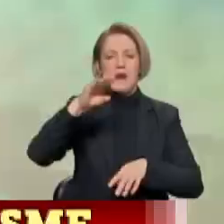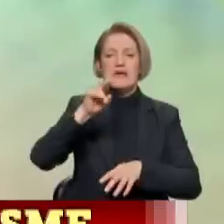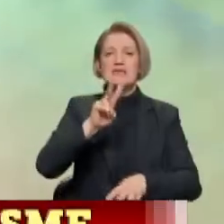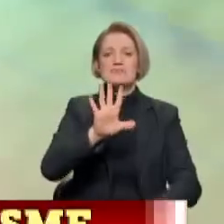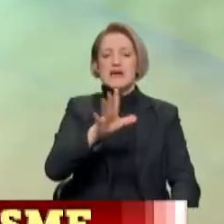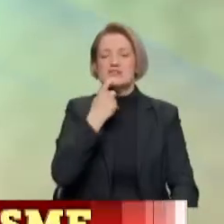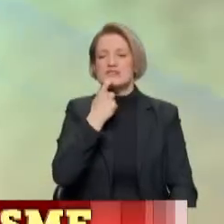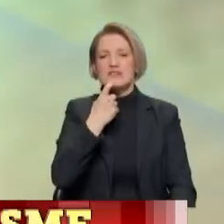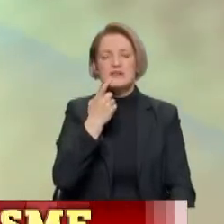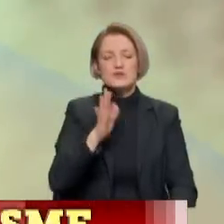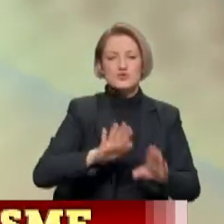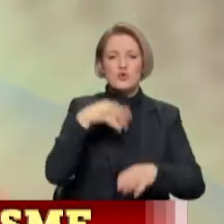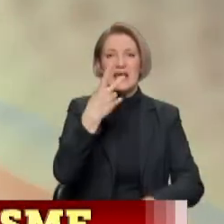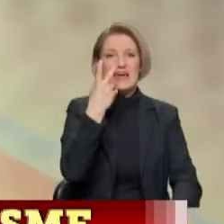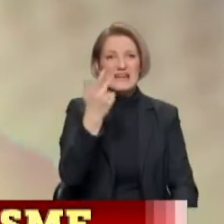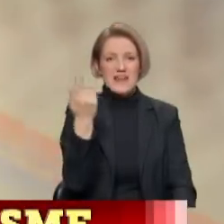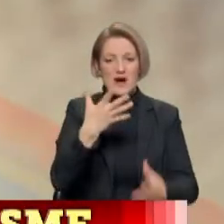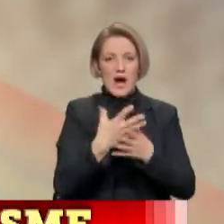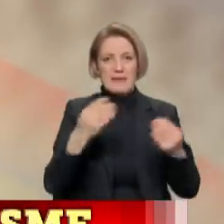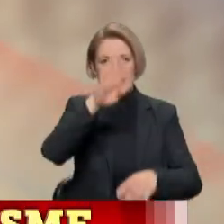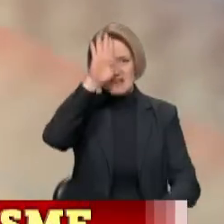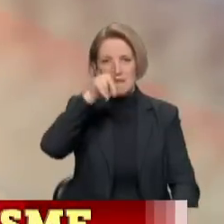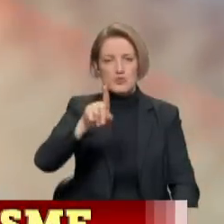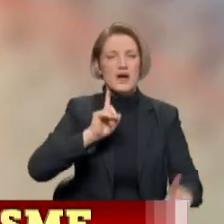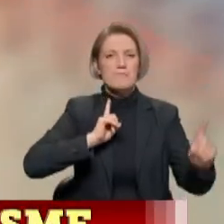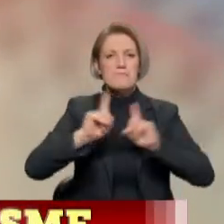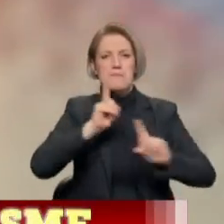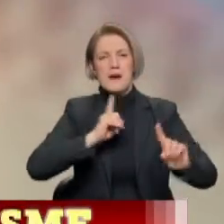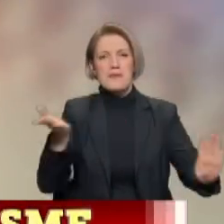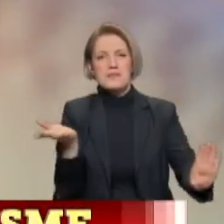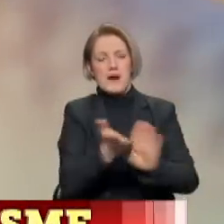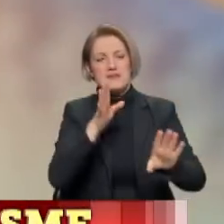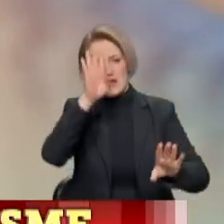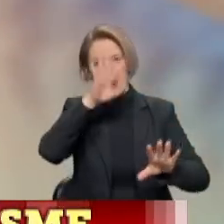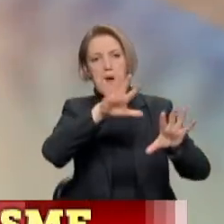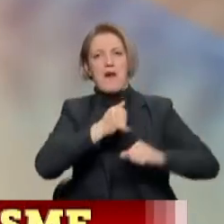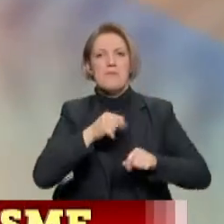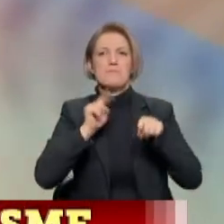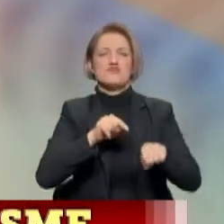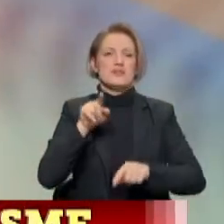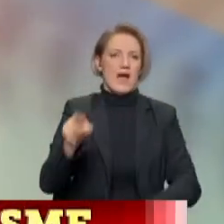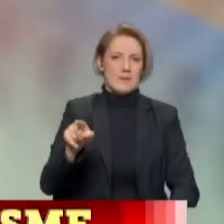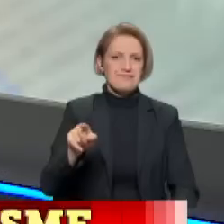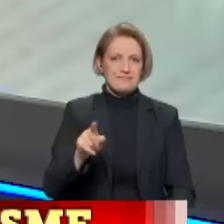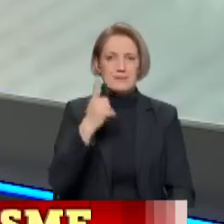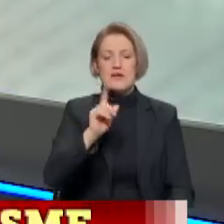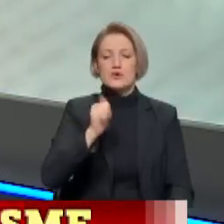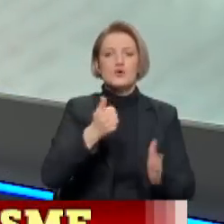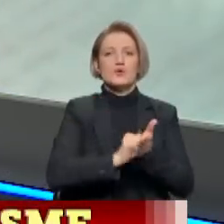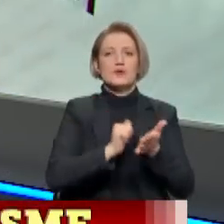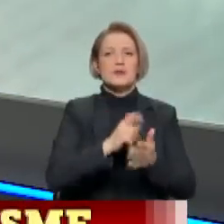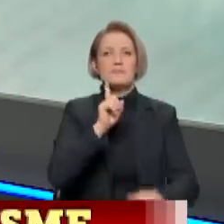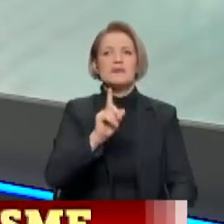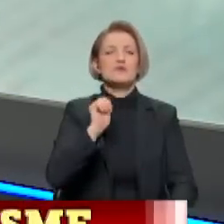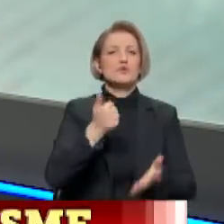sonra iki kez kaybettiği İstanbul'u yargı darbesiyle alma peşinde Cumhuriyet Gazetesi'nin manşeti. Devam edelim. Bir Gün Gazetesi,